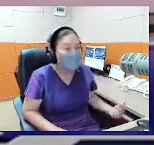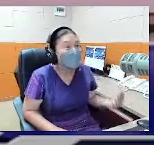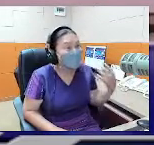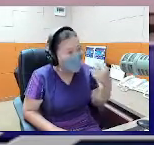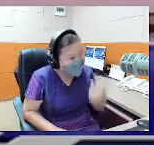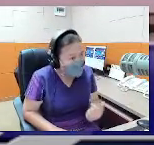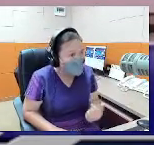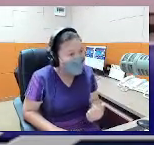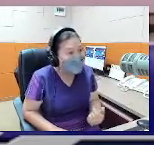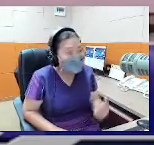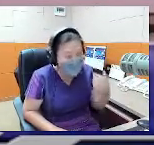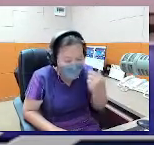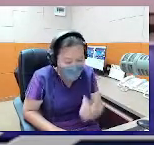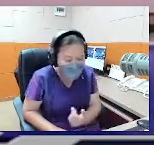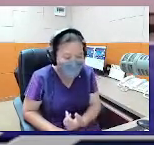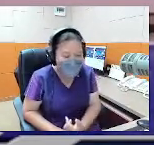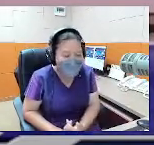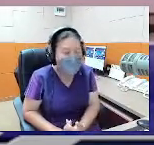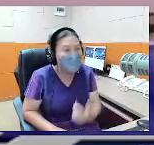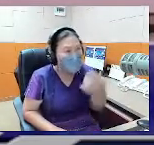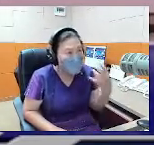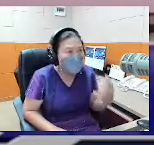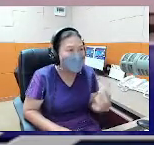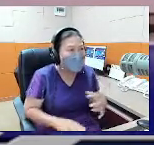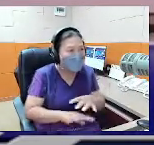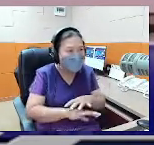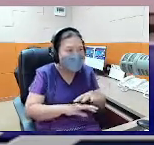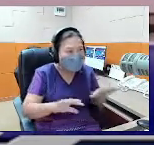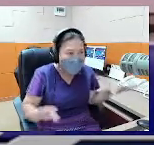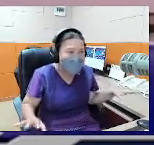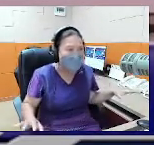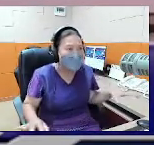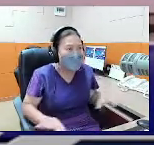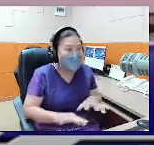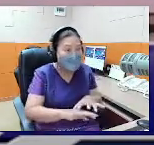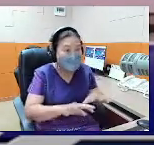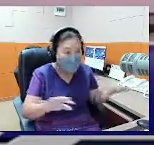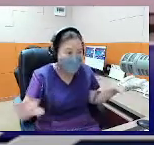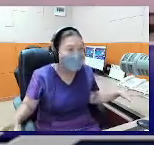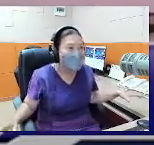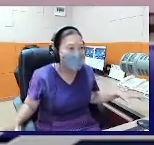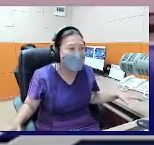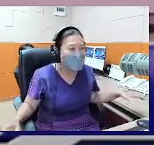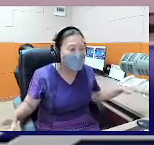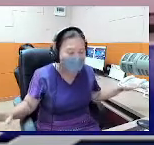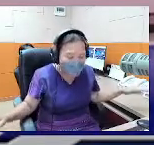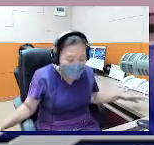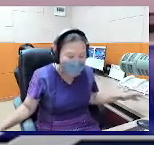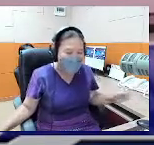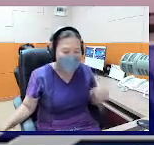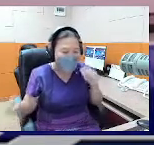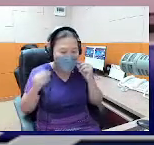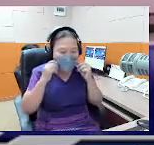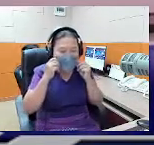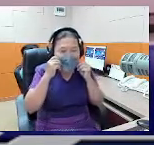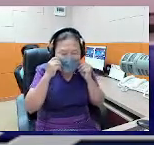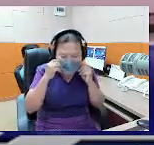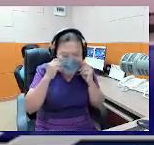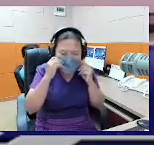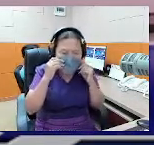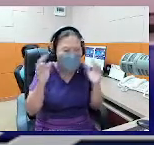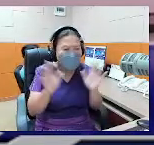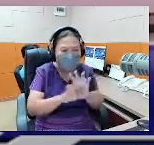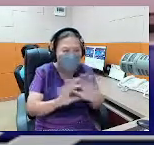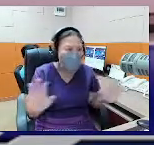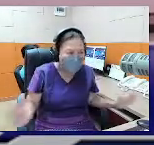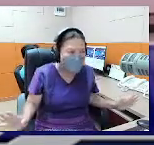สนาคริสต์คุณก็สามารถที่จะเรียนหลักสูตรนี้ได้เพราะว่าความต้องการของตลาดเนี่ยมันใหญ่โตมากแล้วมันกว้างมากเลยทีเดียวรับร